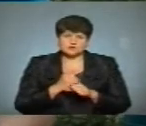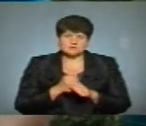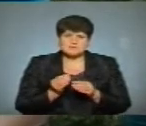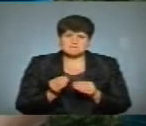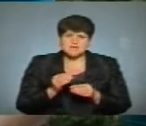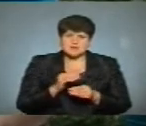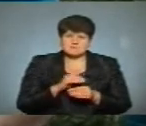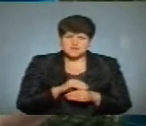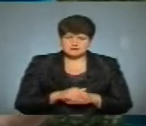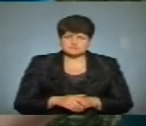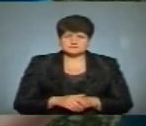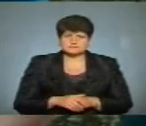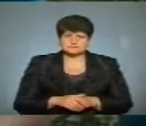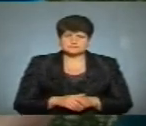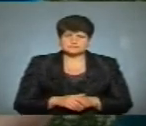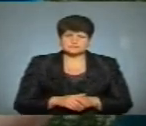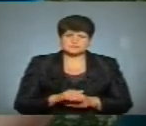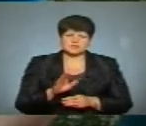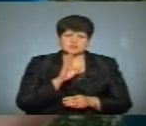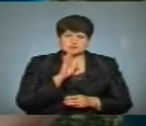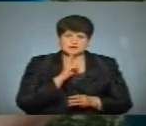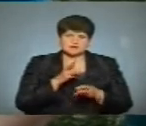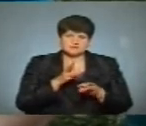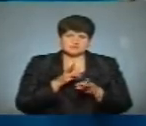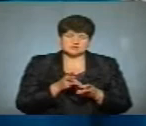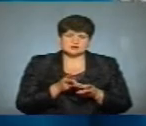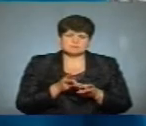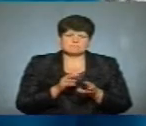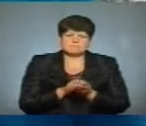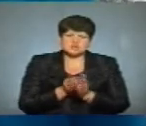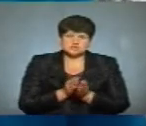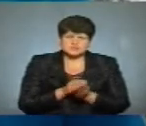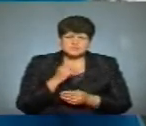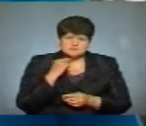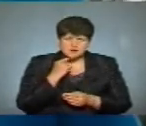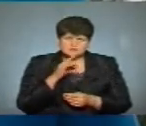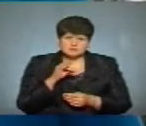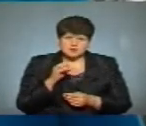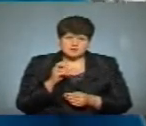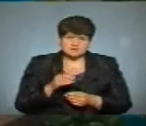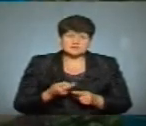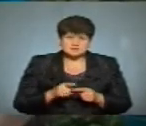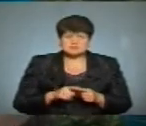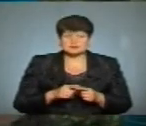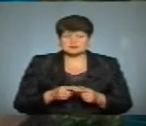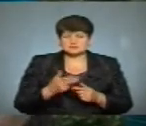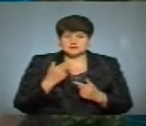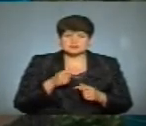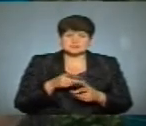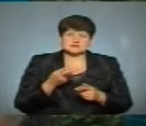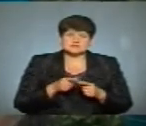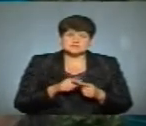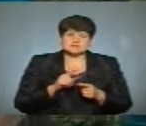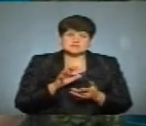пельмені. Жінка пече пиріжки з м'ясом равлика. Фермерство – це є стиль життя. Тобто це, коли ти цим займаєшся і